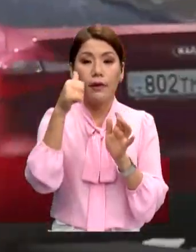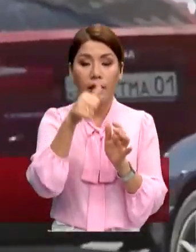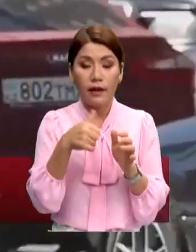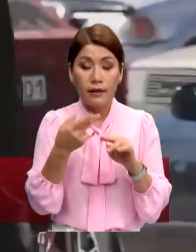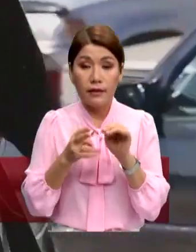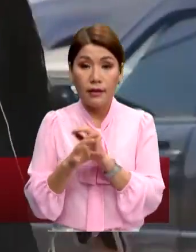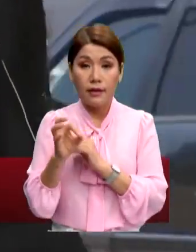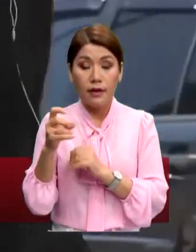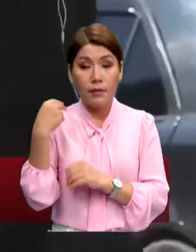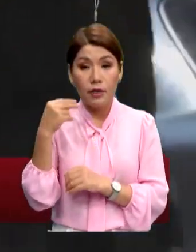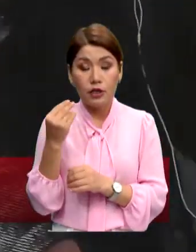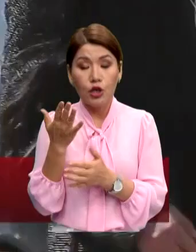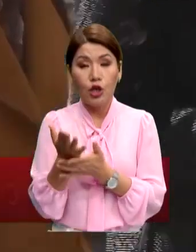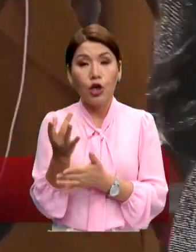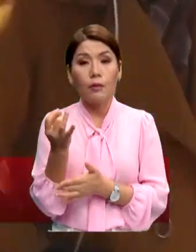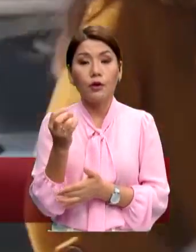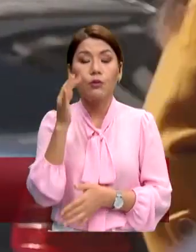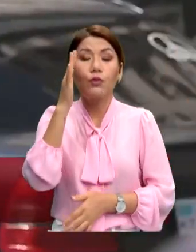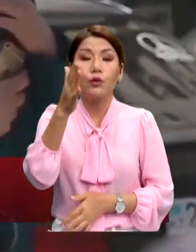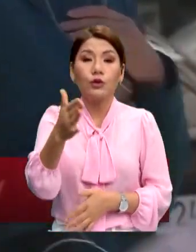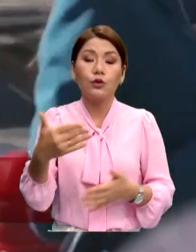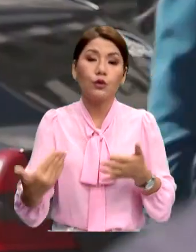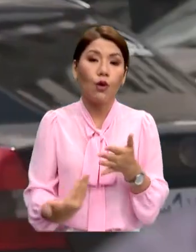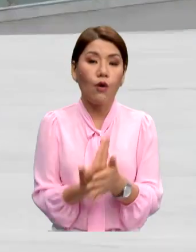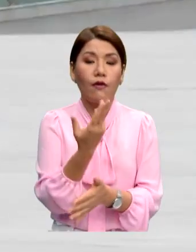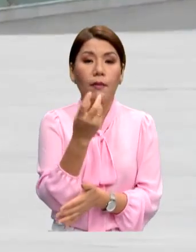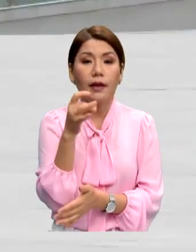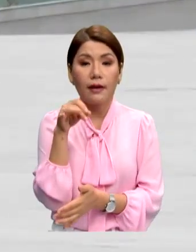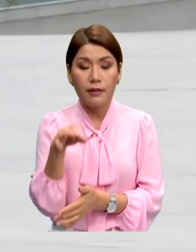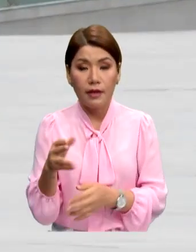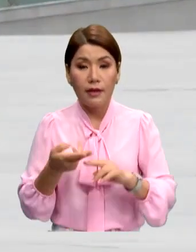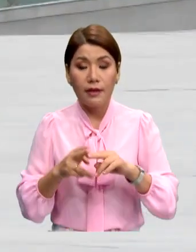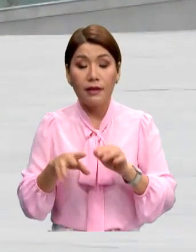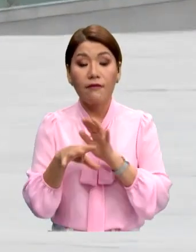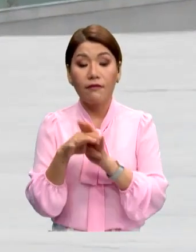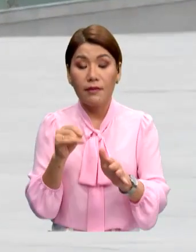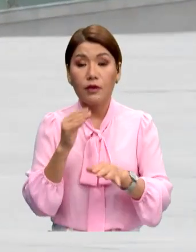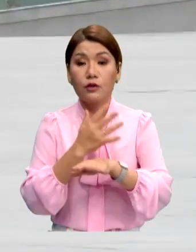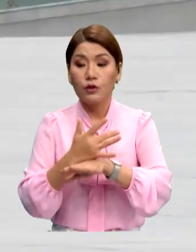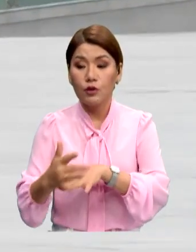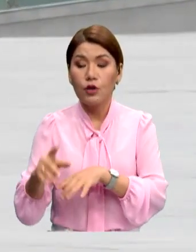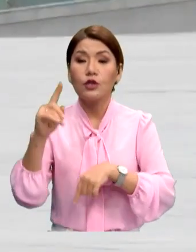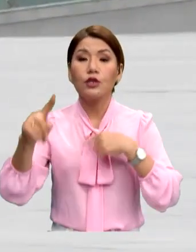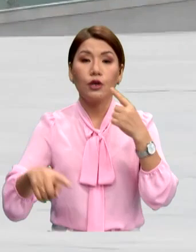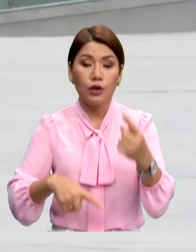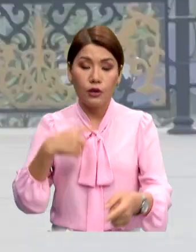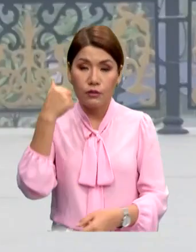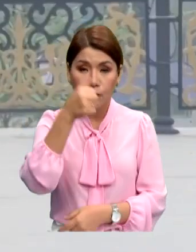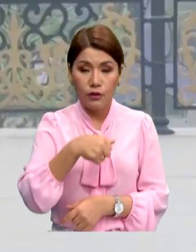президентства, это уже компетенция будущего нового парламента. И эти выборы состоятся уже в следующем